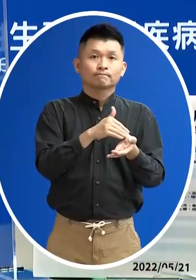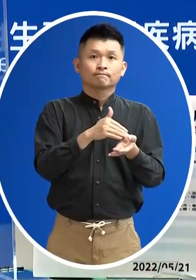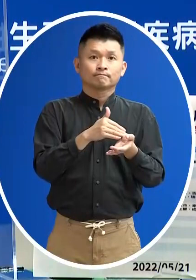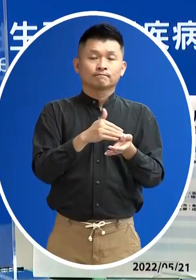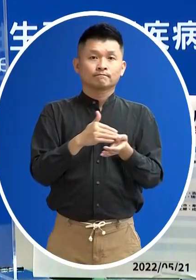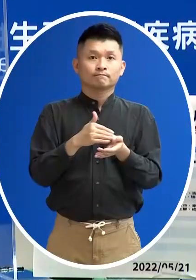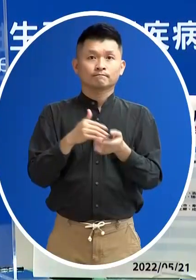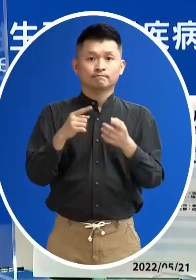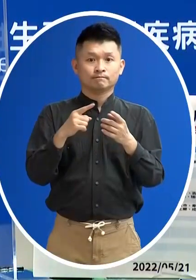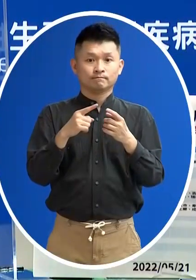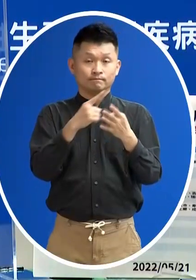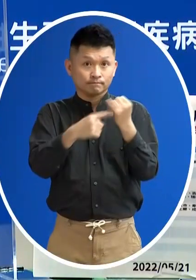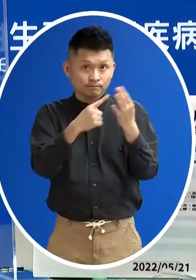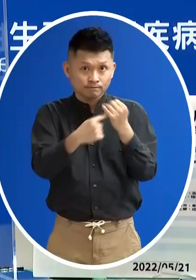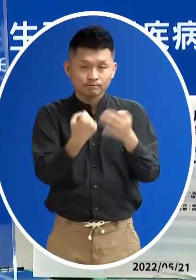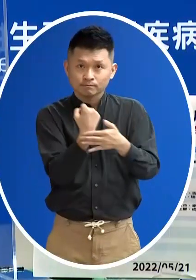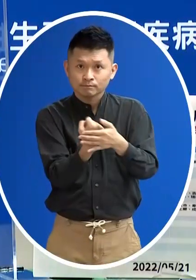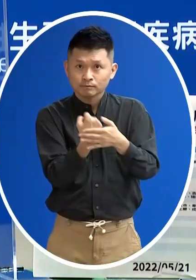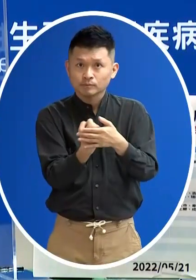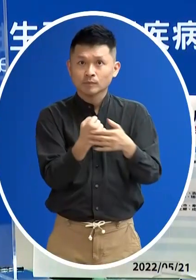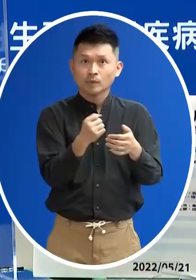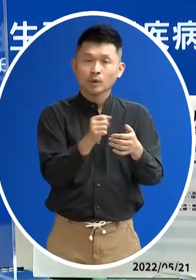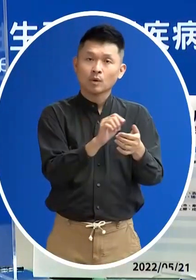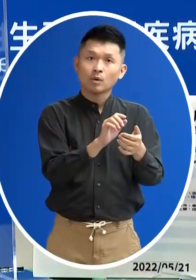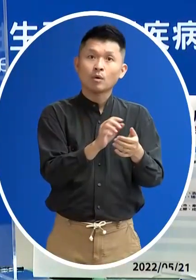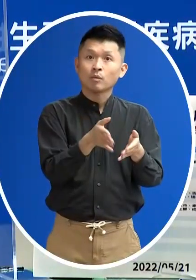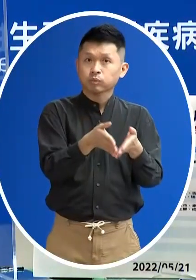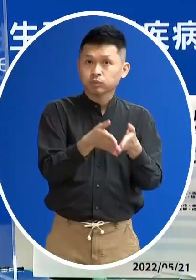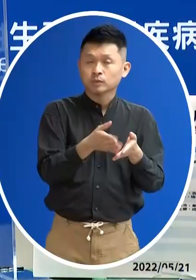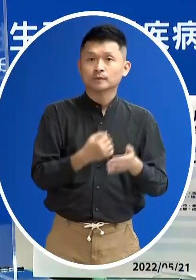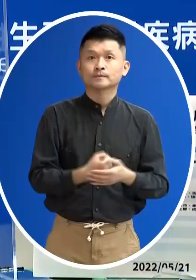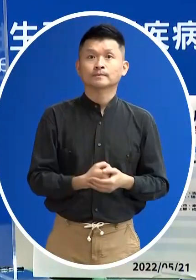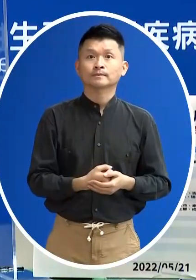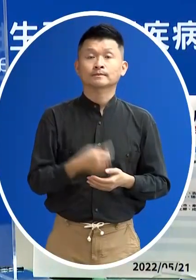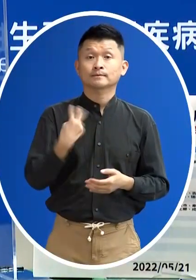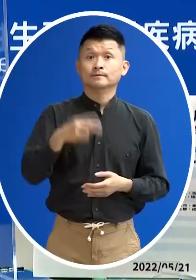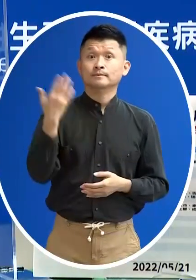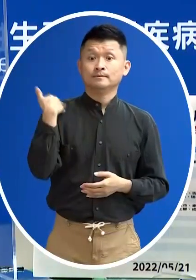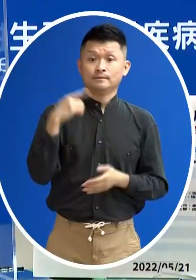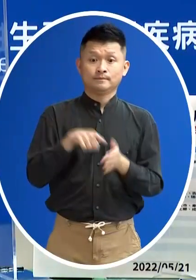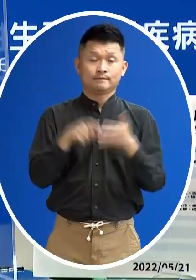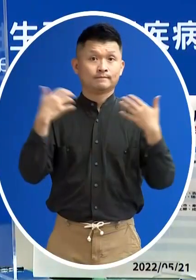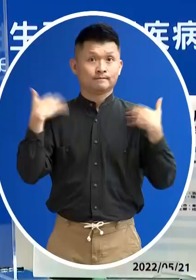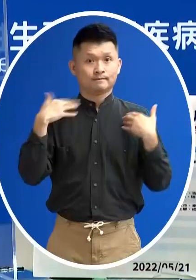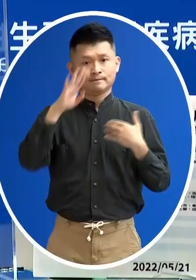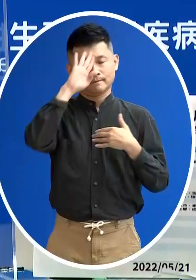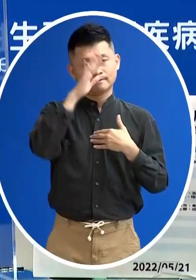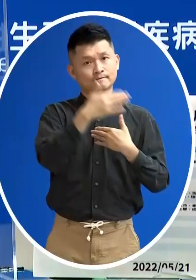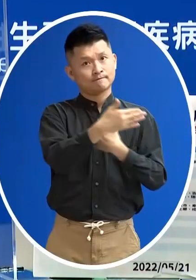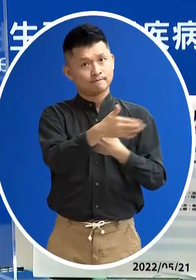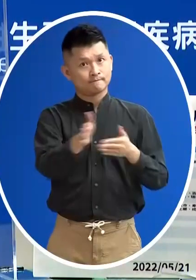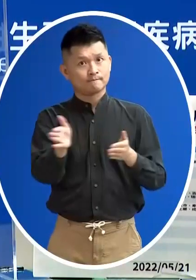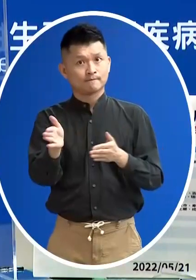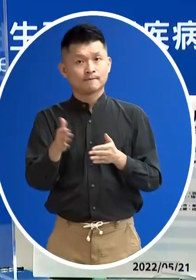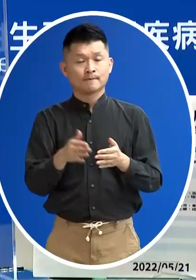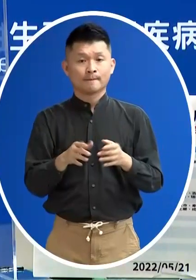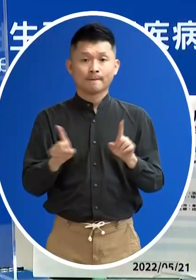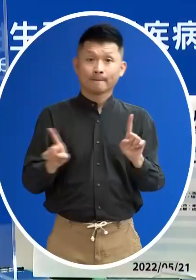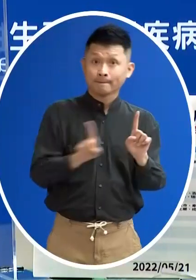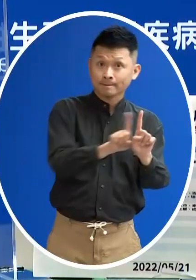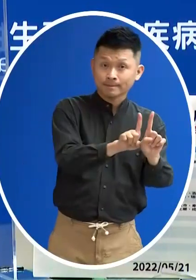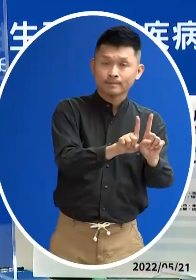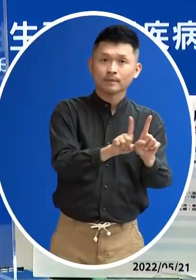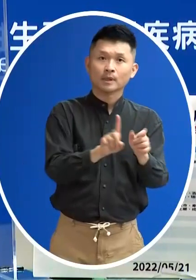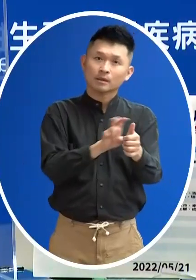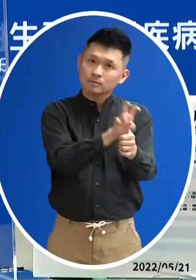被维护的。然后第二个，在以前就是因为这些专责的病房 哦，他不管是陪病或其